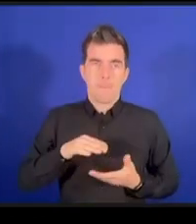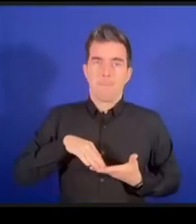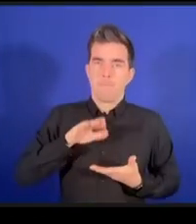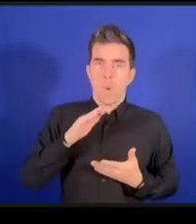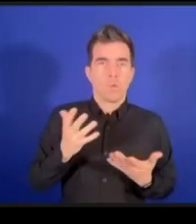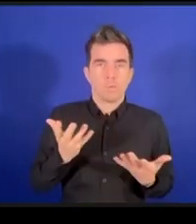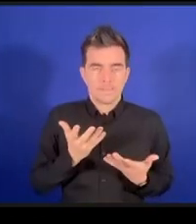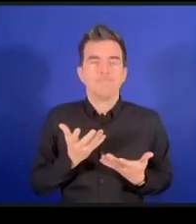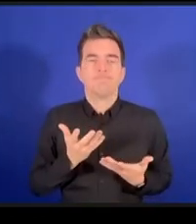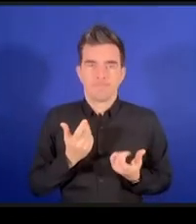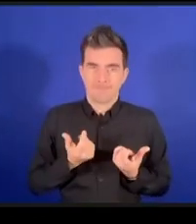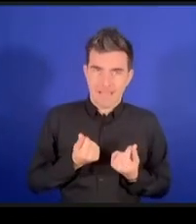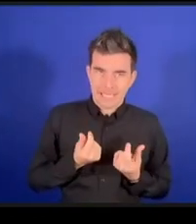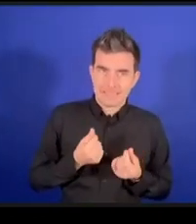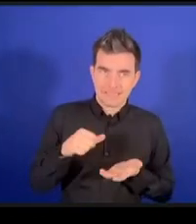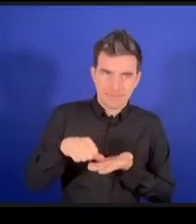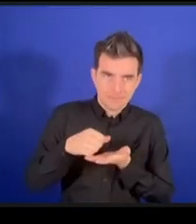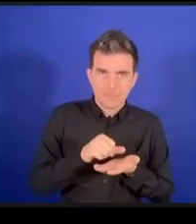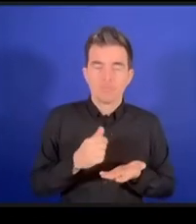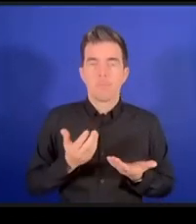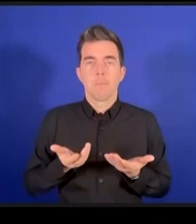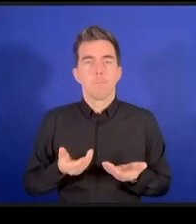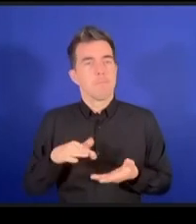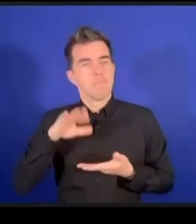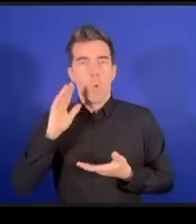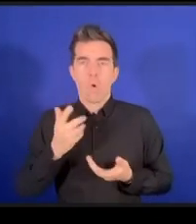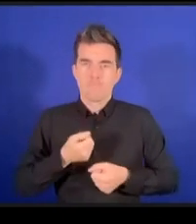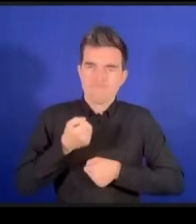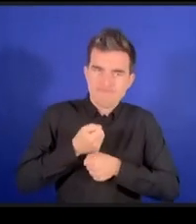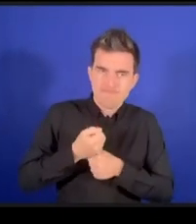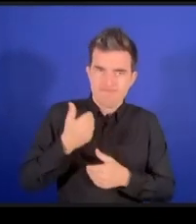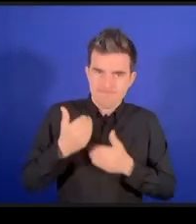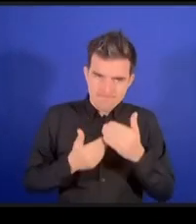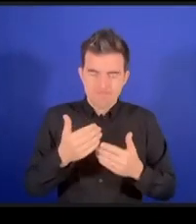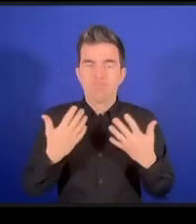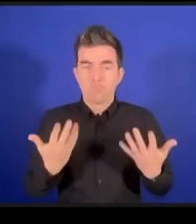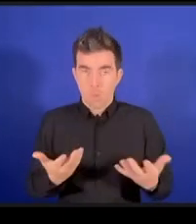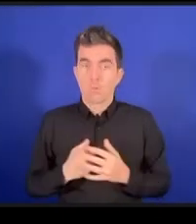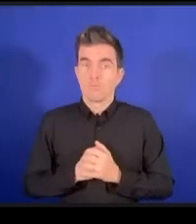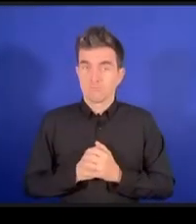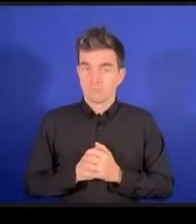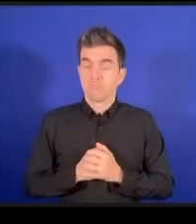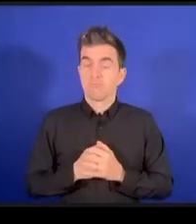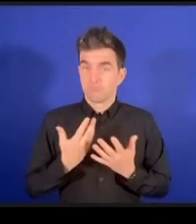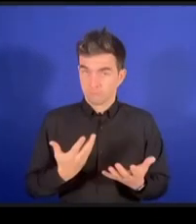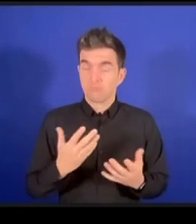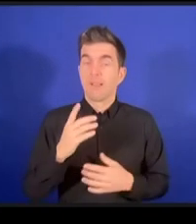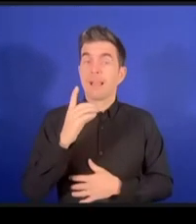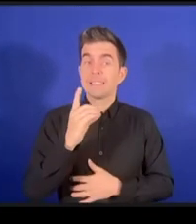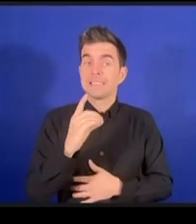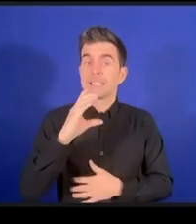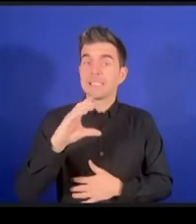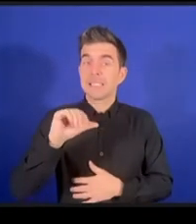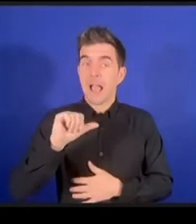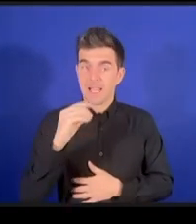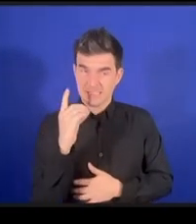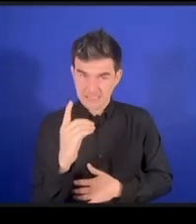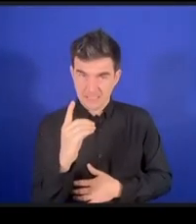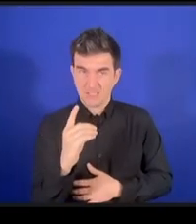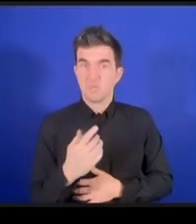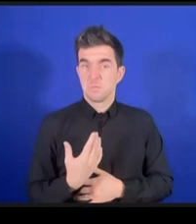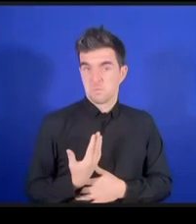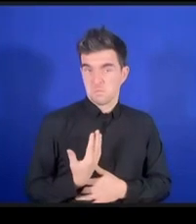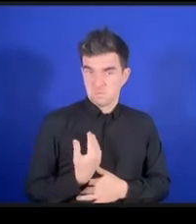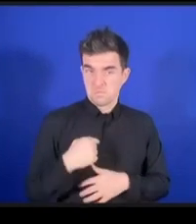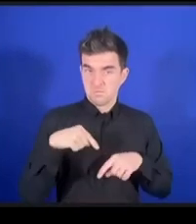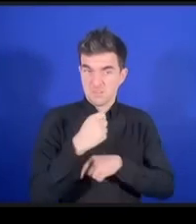вложение других ресурсов в этом году у нас три специалист из разных регионов из Африки из